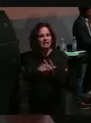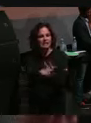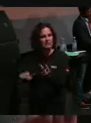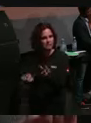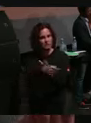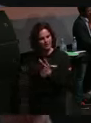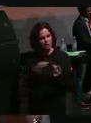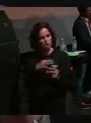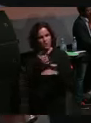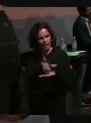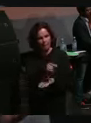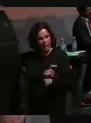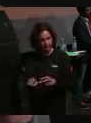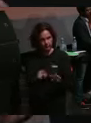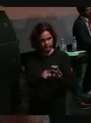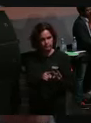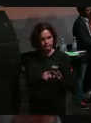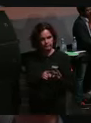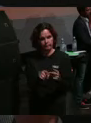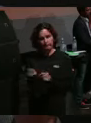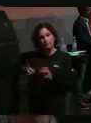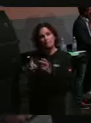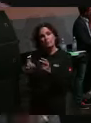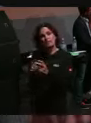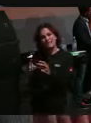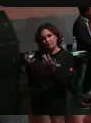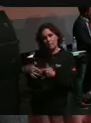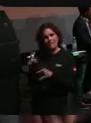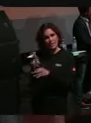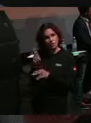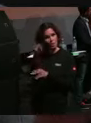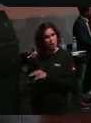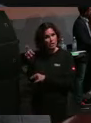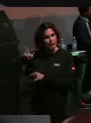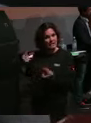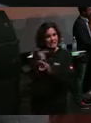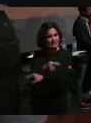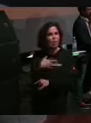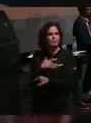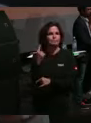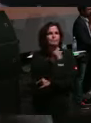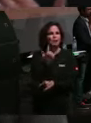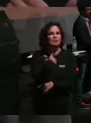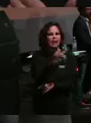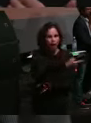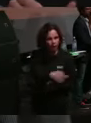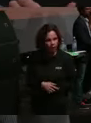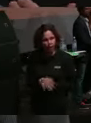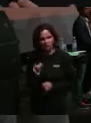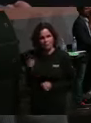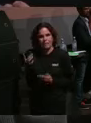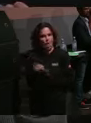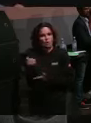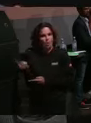å etablere seg. Vi ser jo blant annet batterifabrikker i Nord-Norge nå som heller velger å satse i USA, fordi det ikke lenger lønner seg å satse i